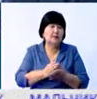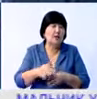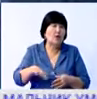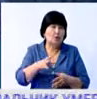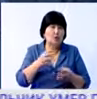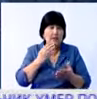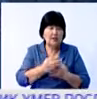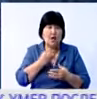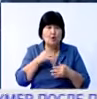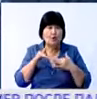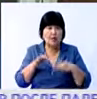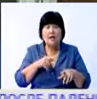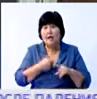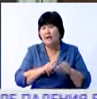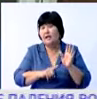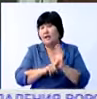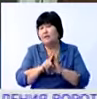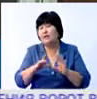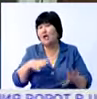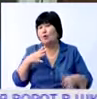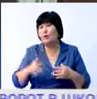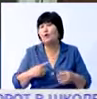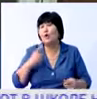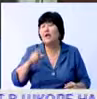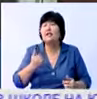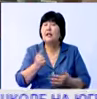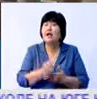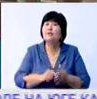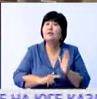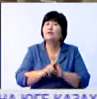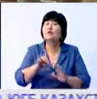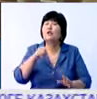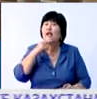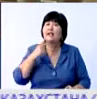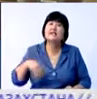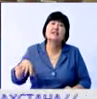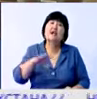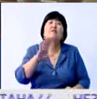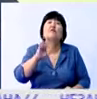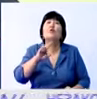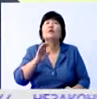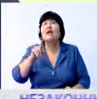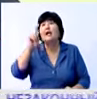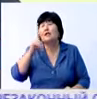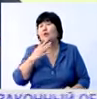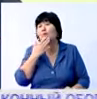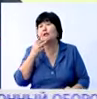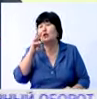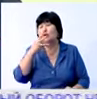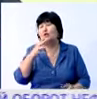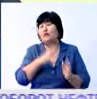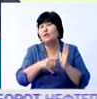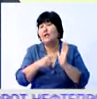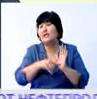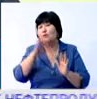уже есть хороший задел так ведется подготовка кадров на базе ведущих российских вузов как известно последние три года 97